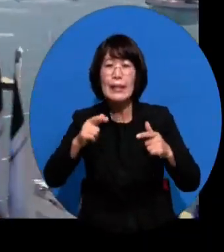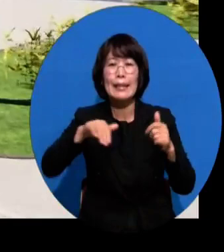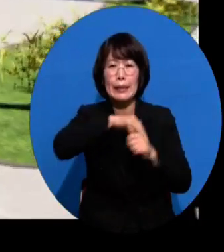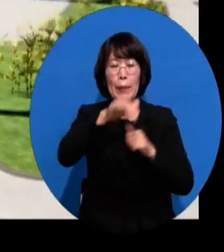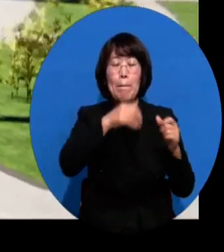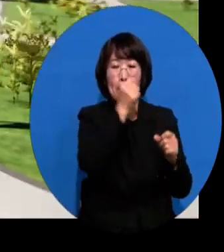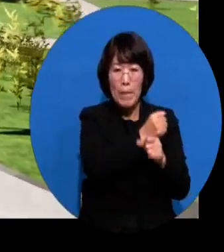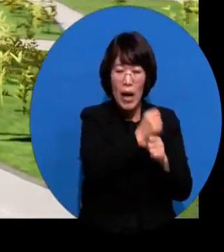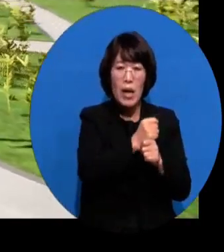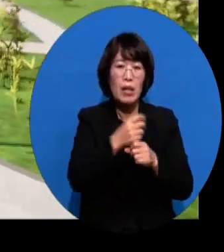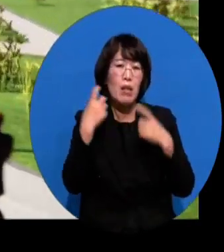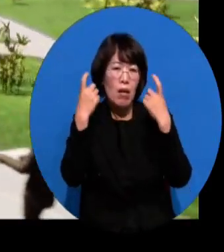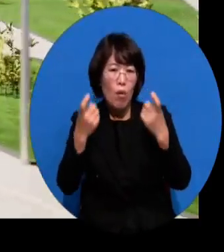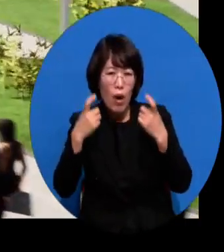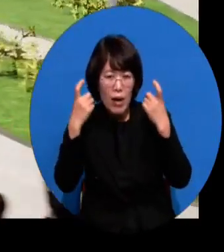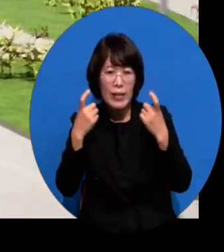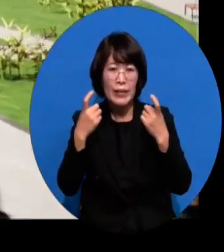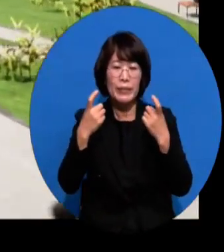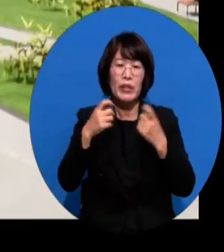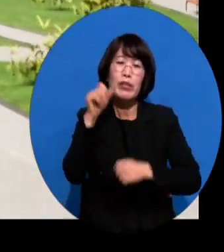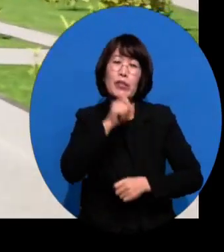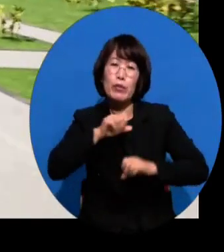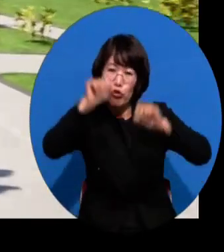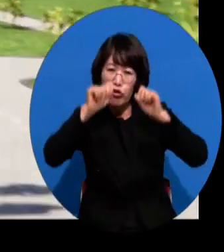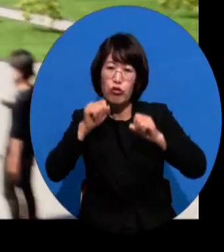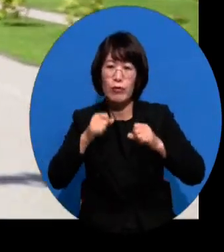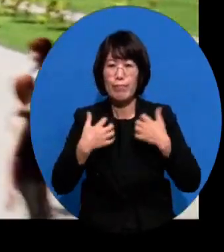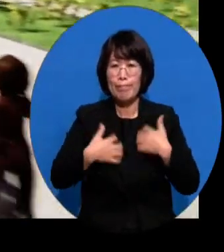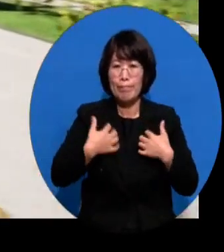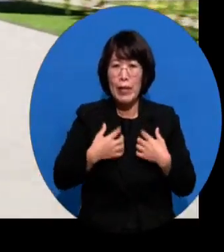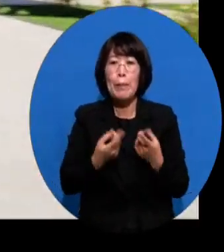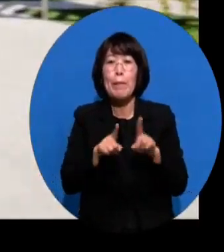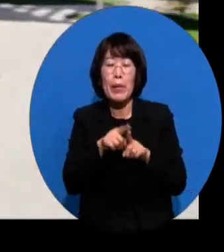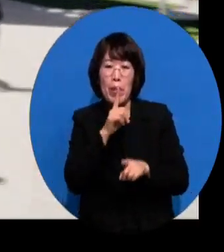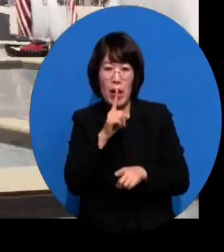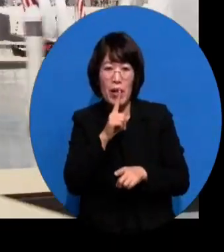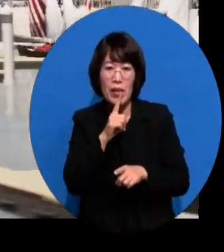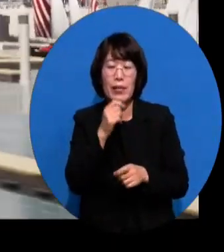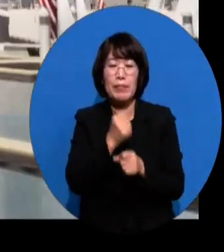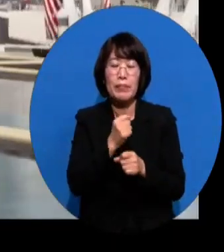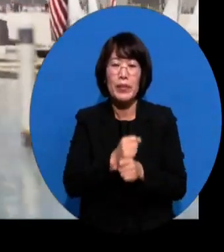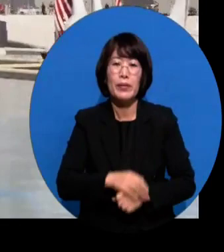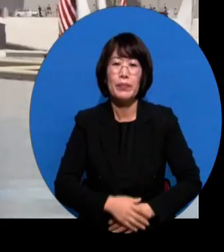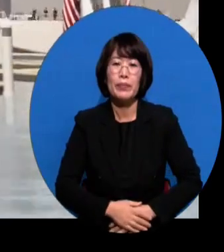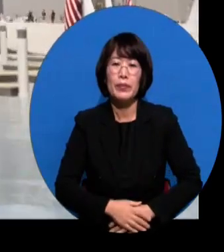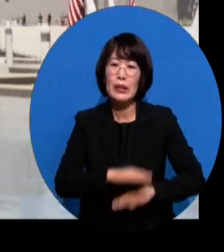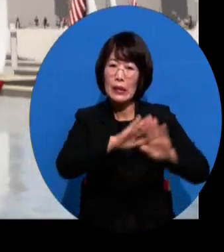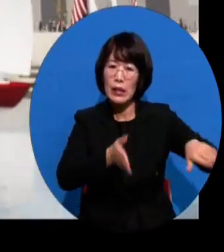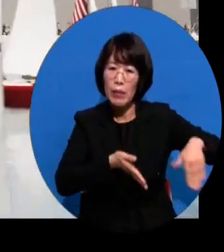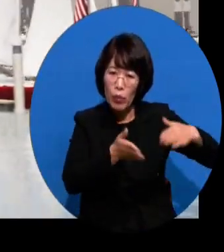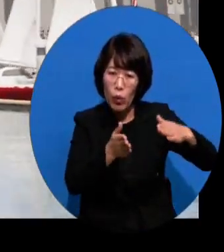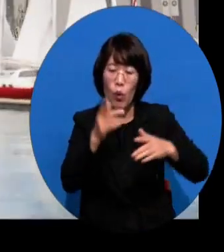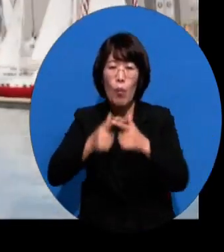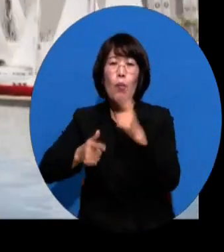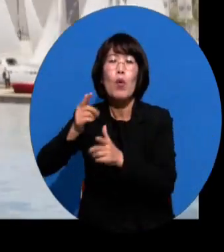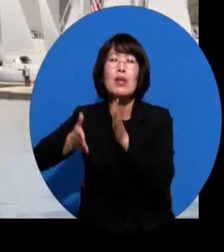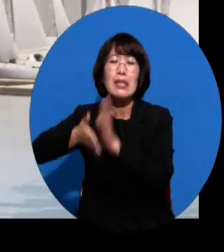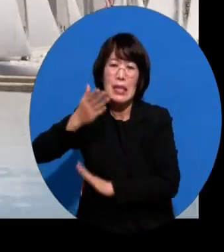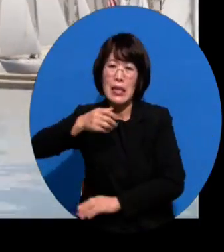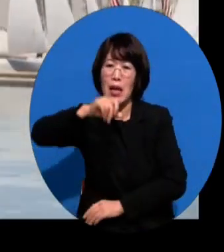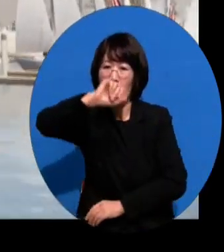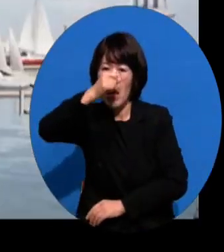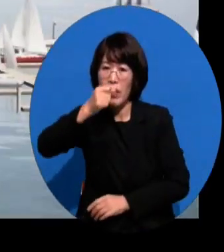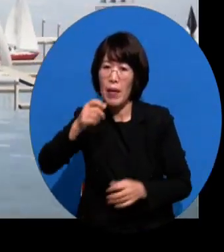조성해 관광과 레저를 함께하는 시설로 꾸미겠다는 계획이었습니다. 전라남도와 목포시가